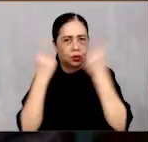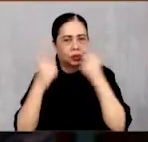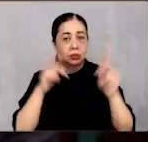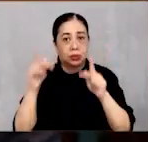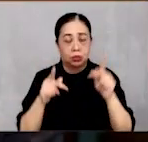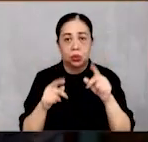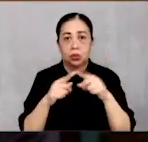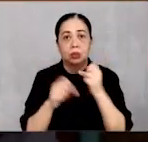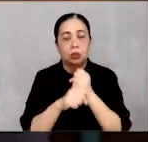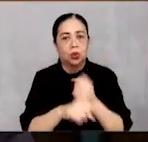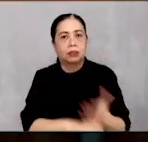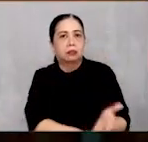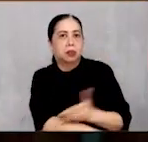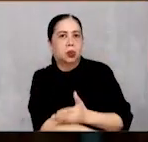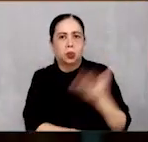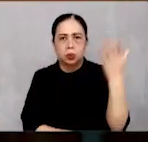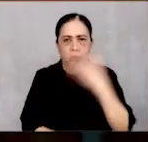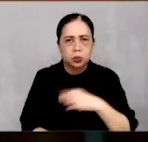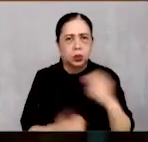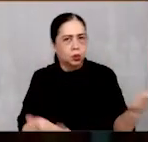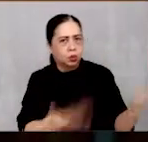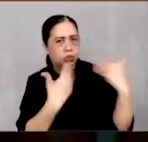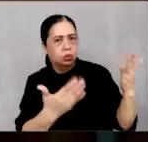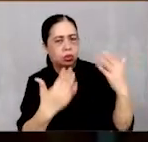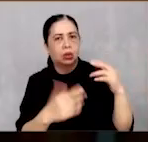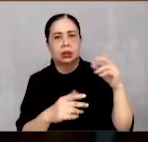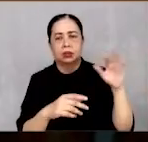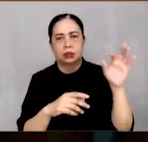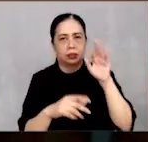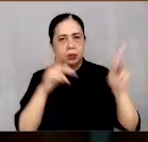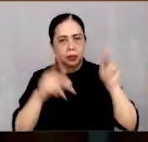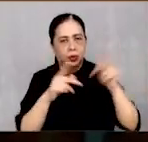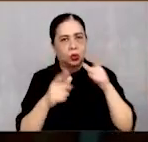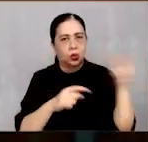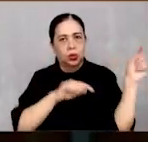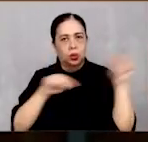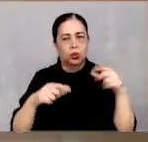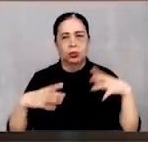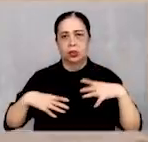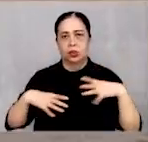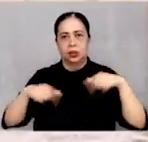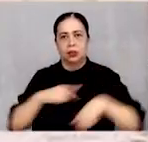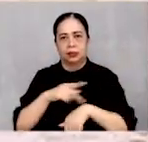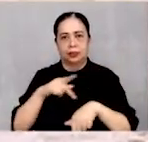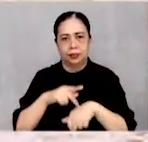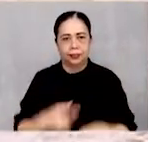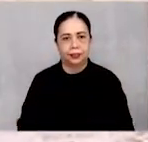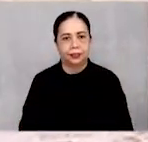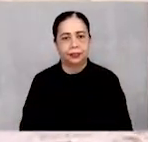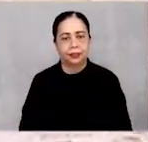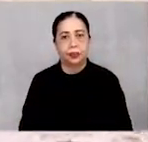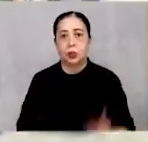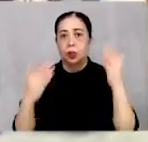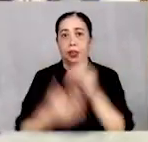para mas mapaganda at mapalakas ang panghihikayat sa mga turista na magbabakasyon dito sa Pilipinas. Target ng